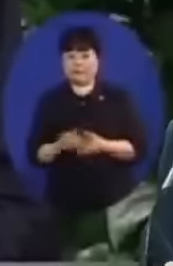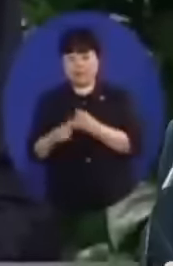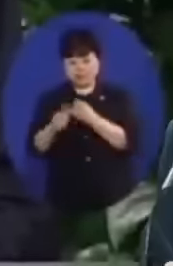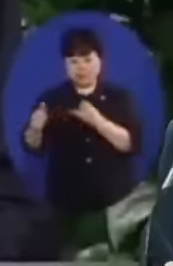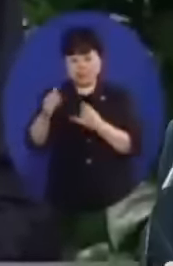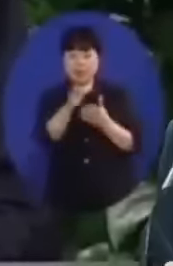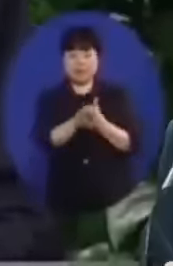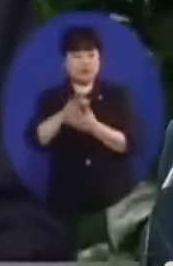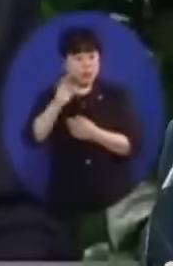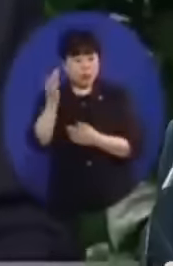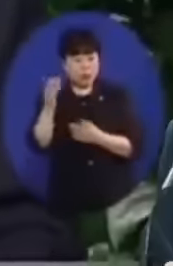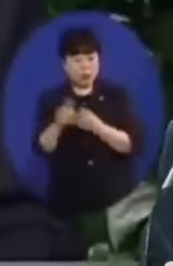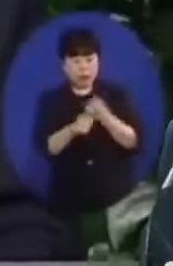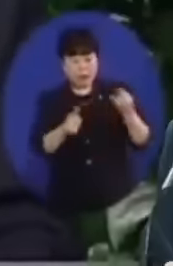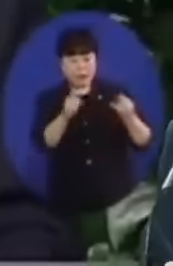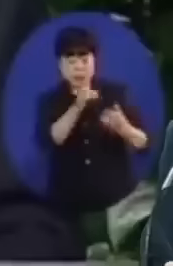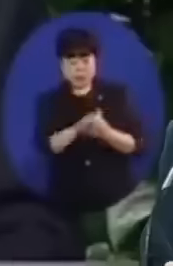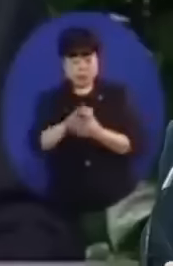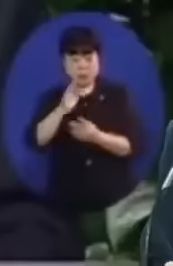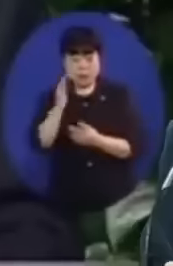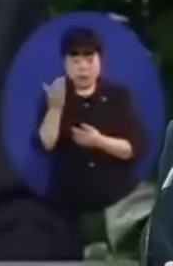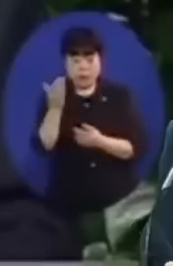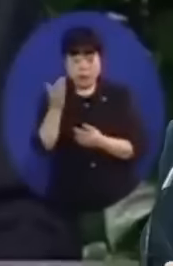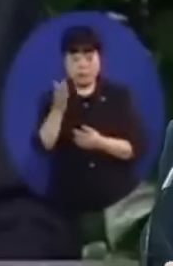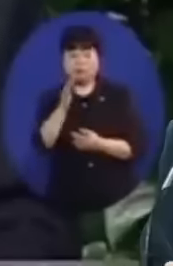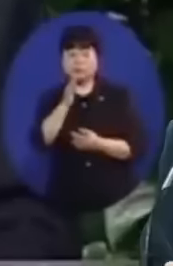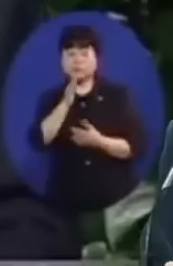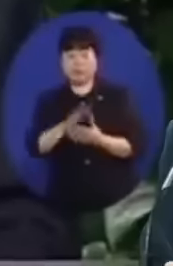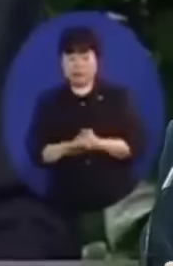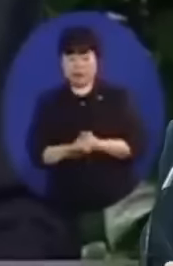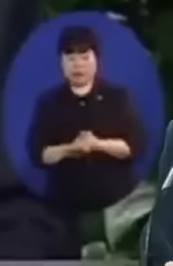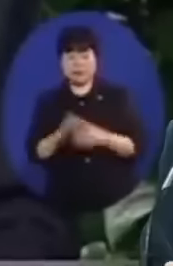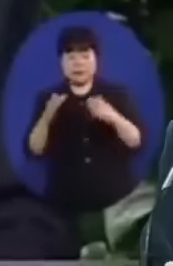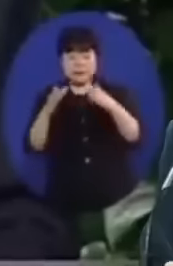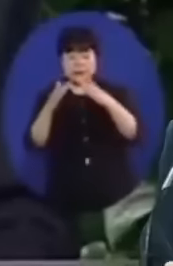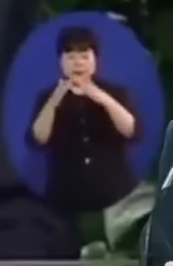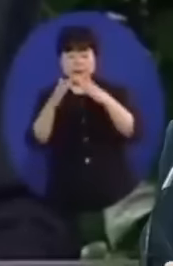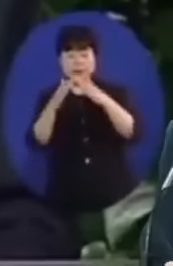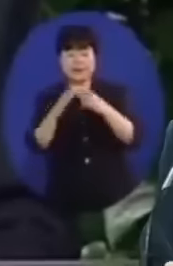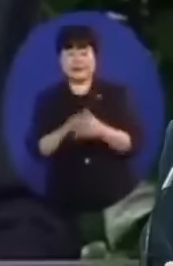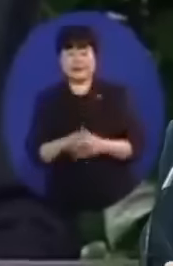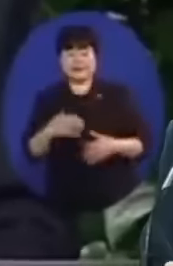내 친구가 되는지 아내가 내 친구가 되면 그 집안은 왔답니다.